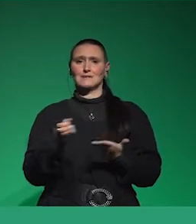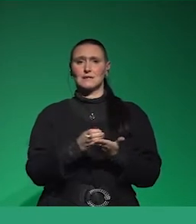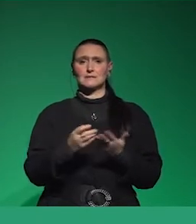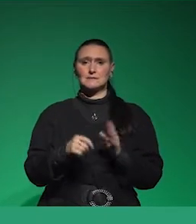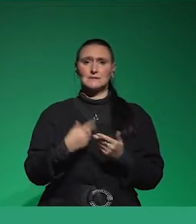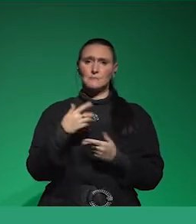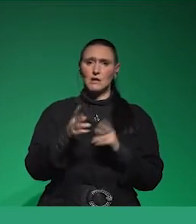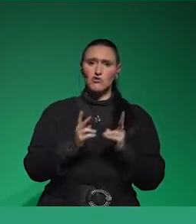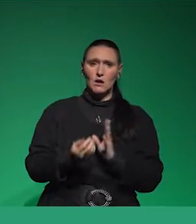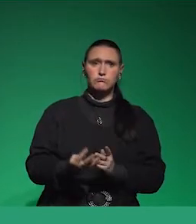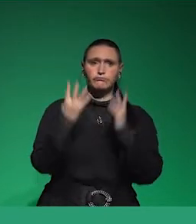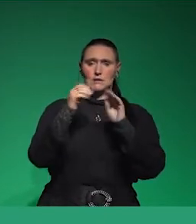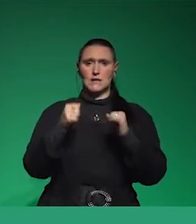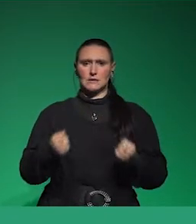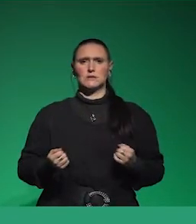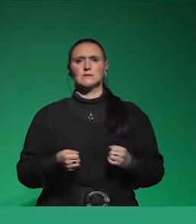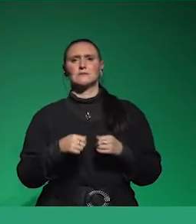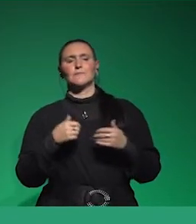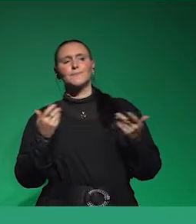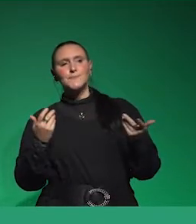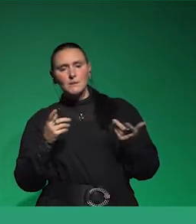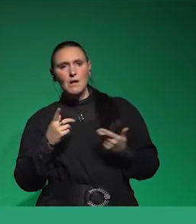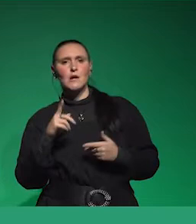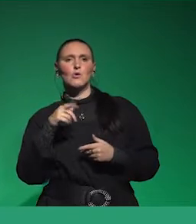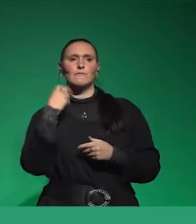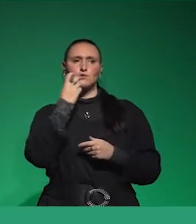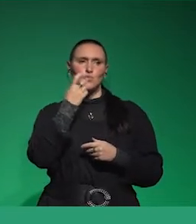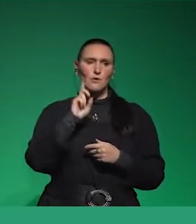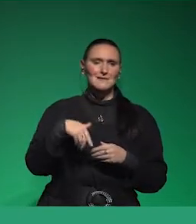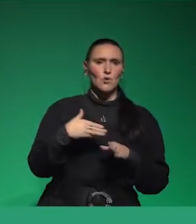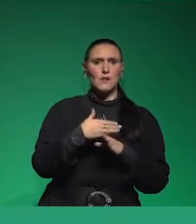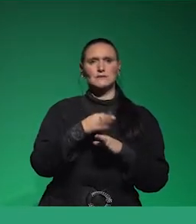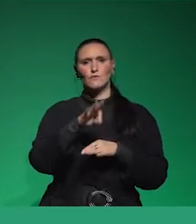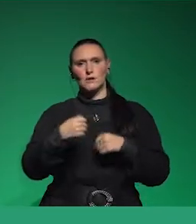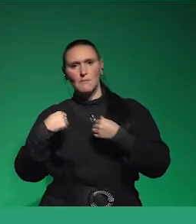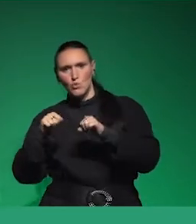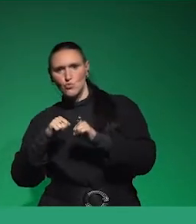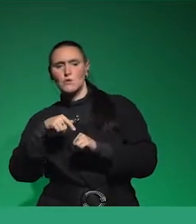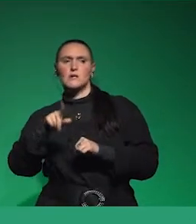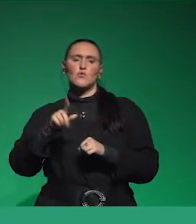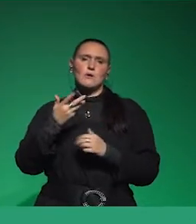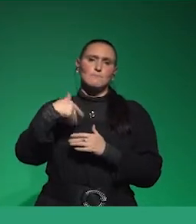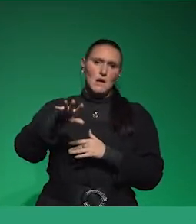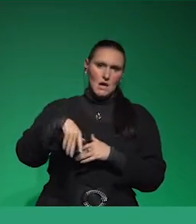versuchen, mehr Holz einzusetzen als Baumaterial. Und